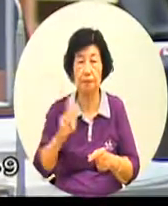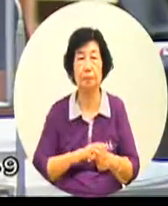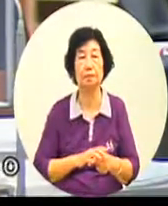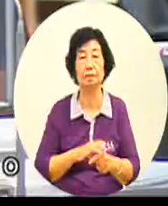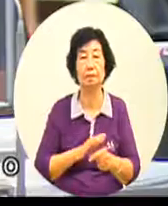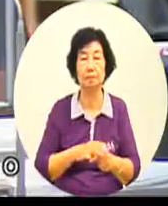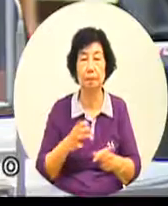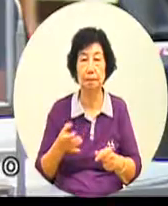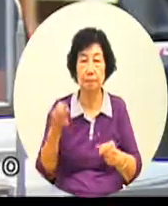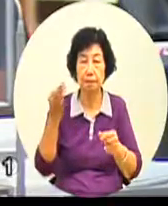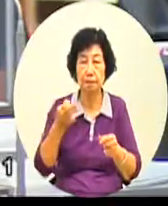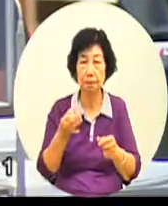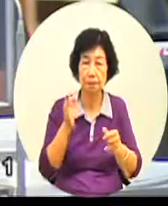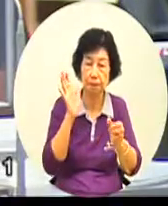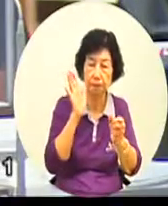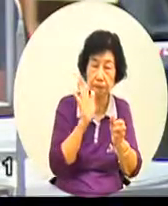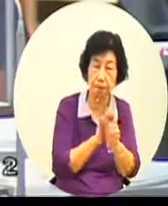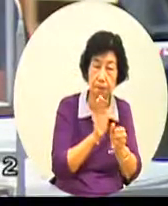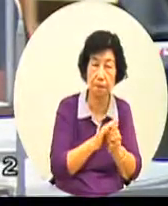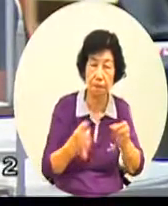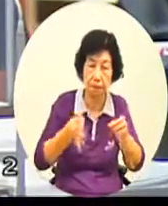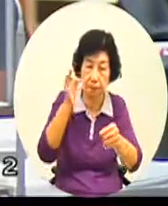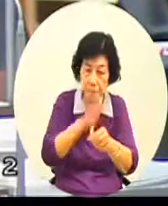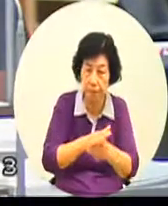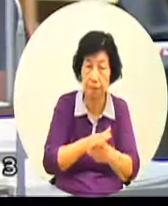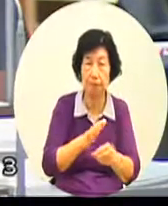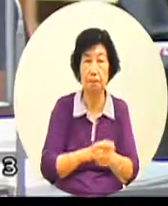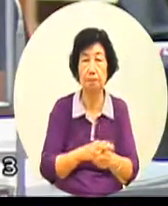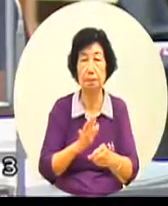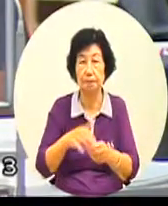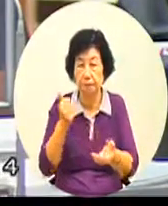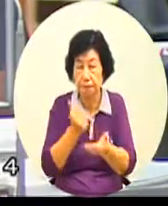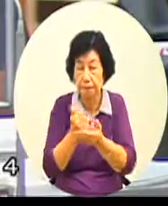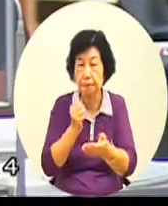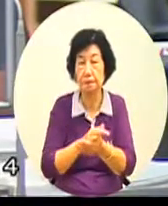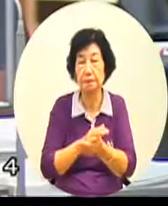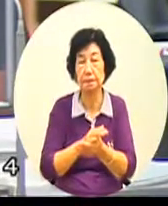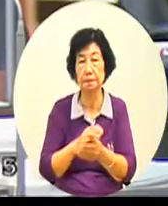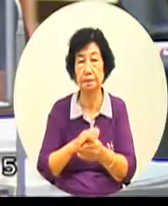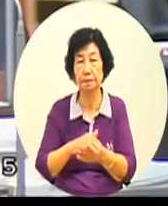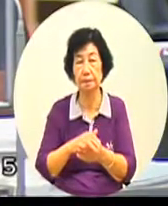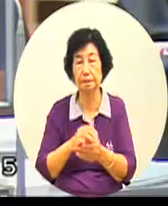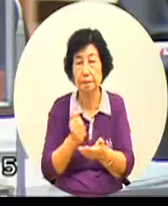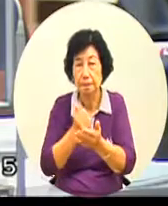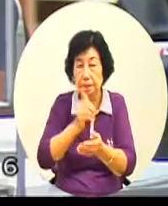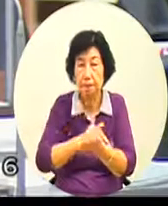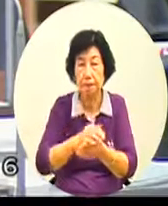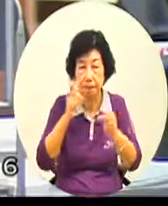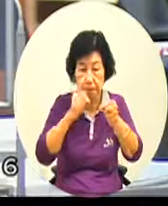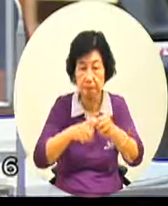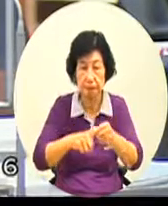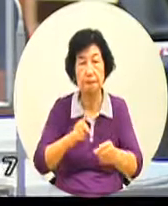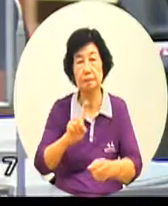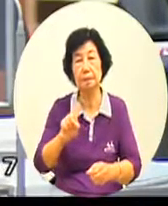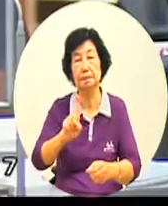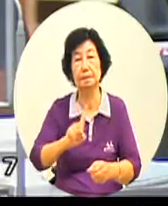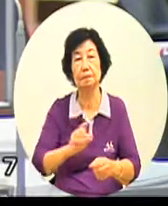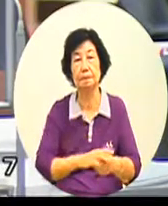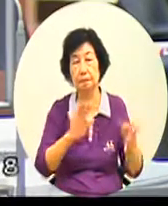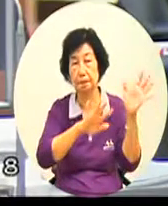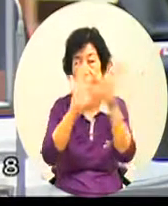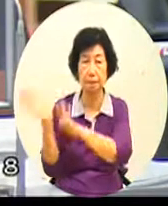们，还有让他们如何来达到我们预期的一个效果，这才是最重要的。这针对老人日托